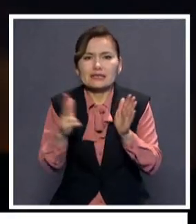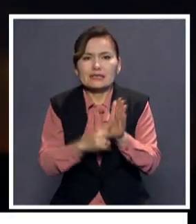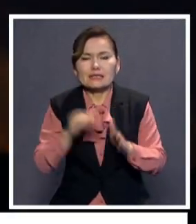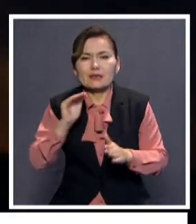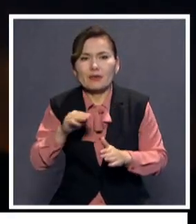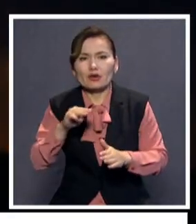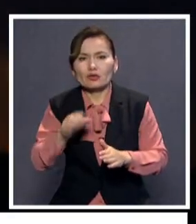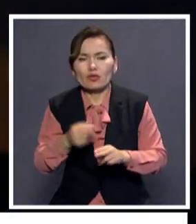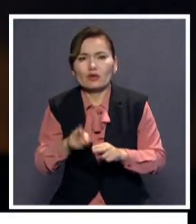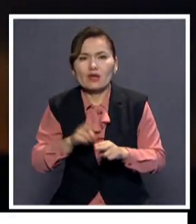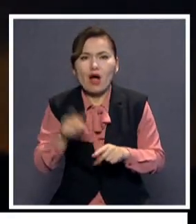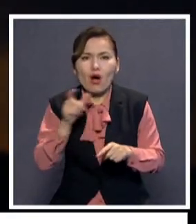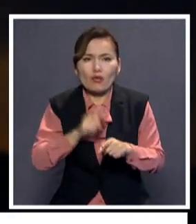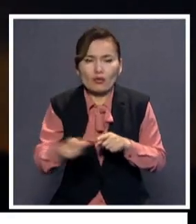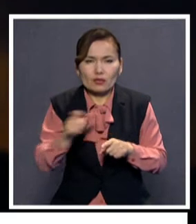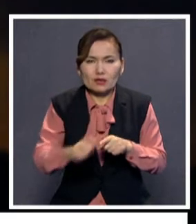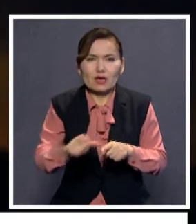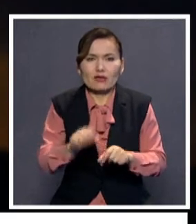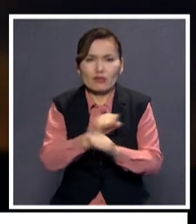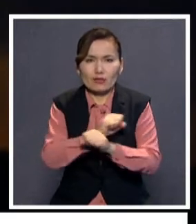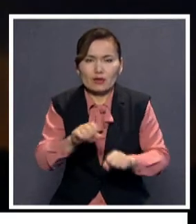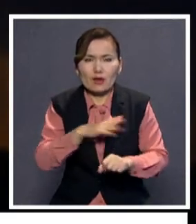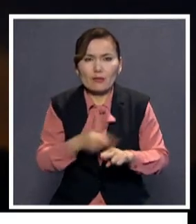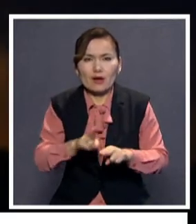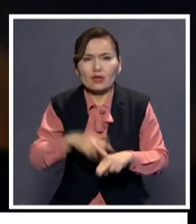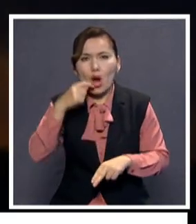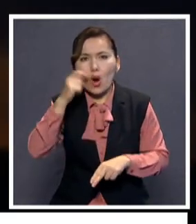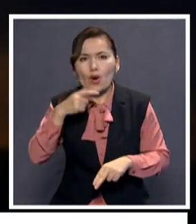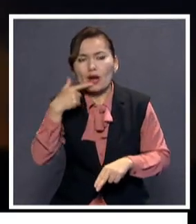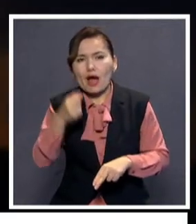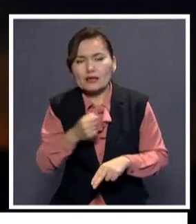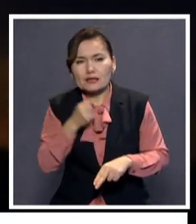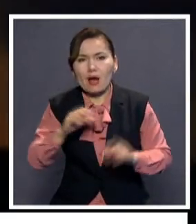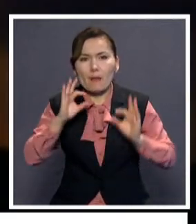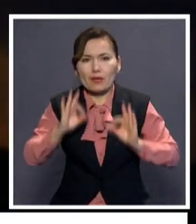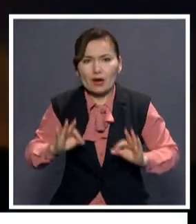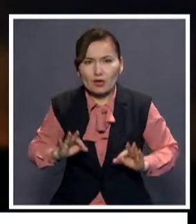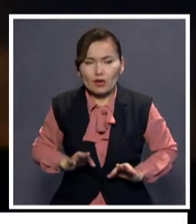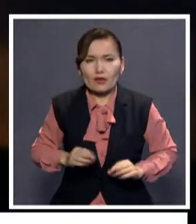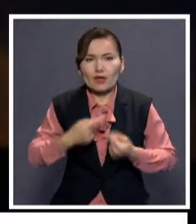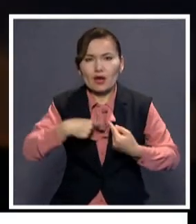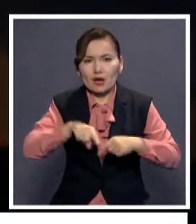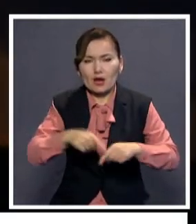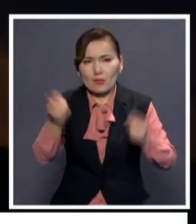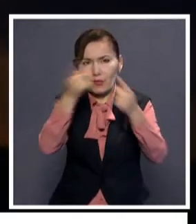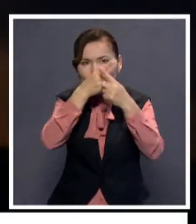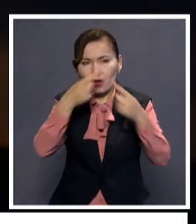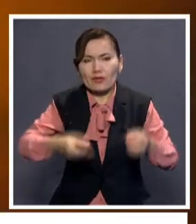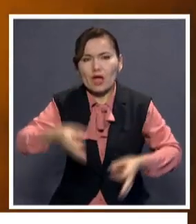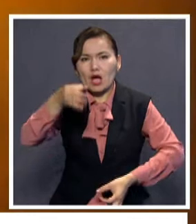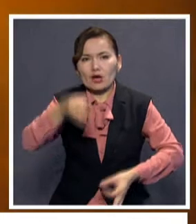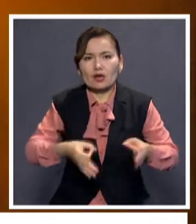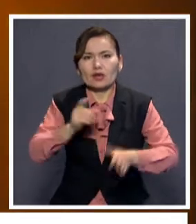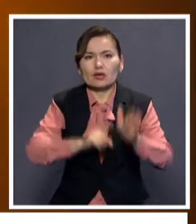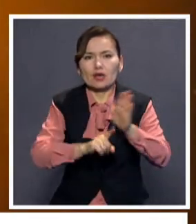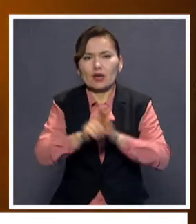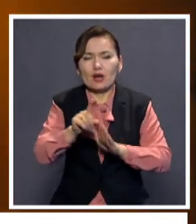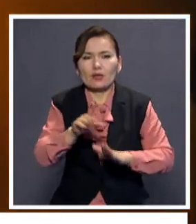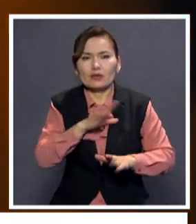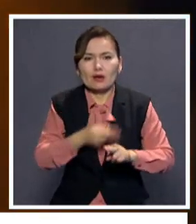тоннадай оқ-дәрі сақталған екен. Украина әскери прокуратурасы бұл жағдайға байланысты қылмыстық іс қозғады. Ұлттық